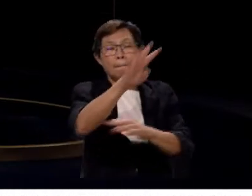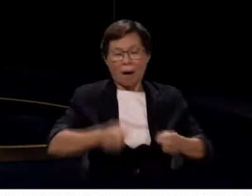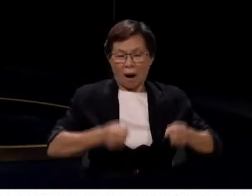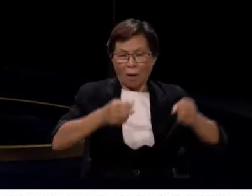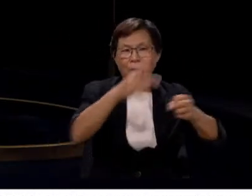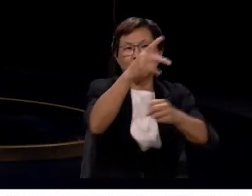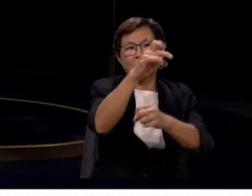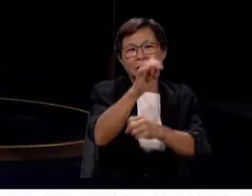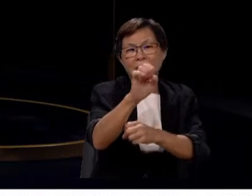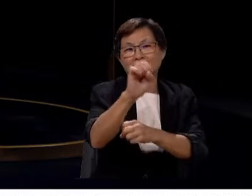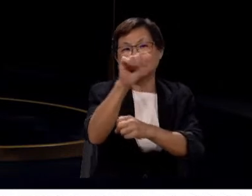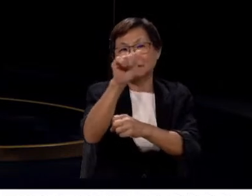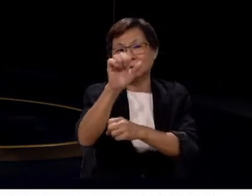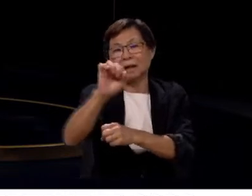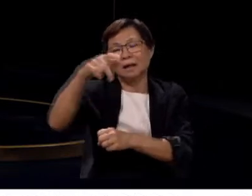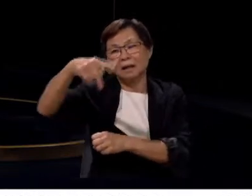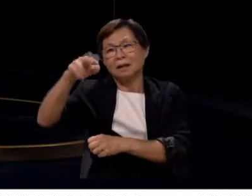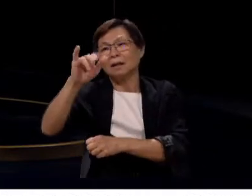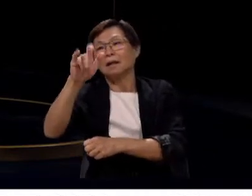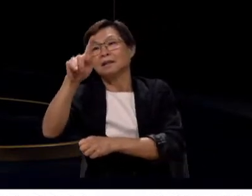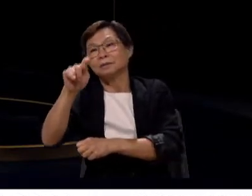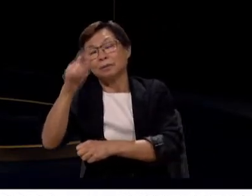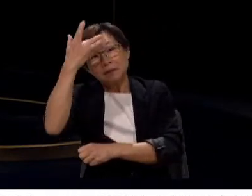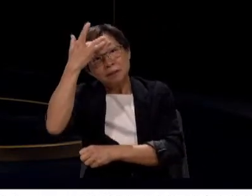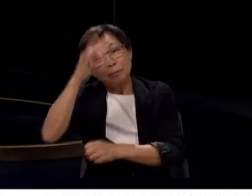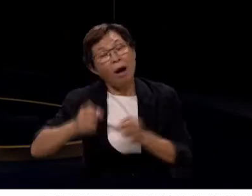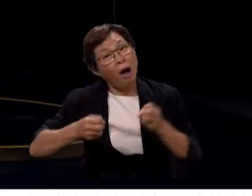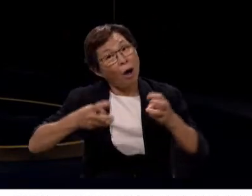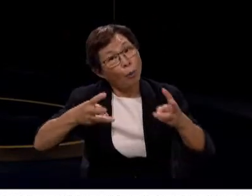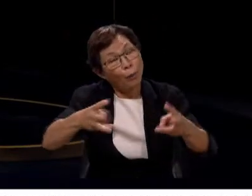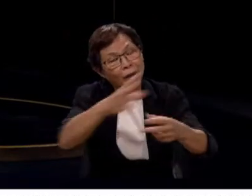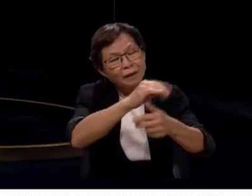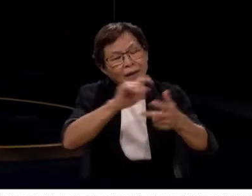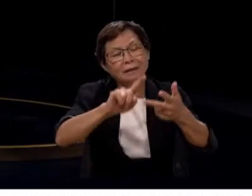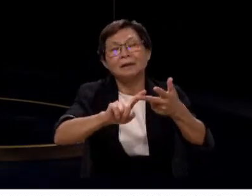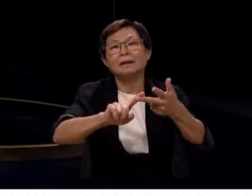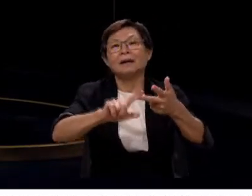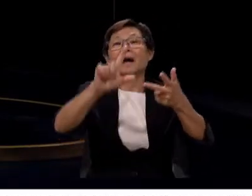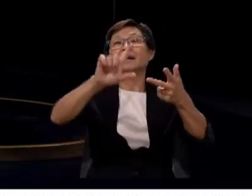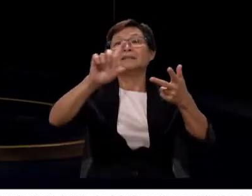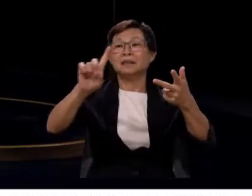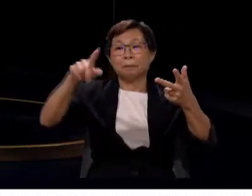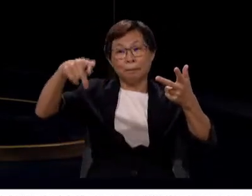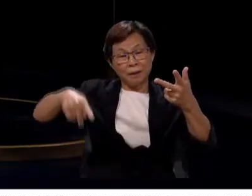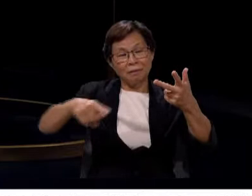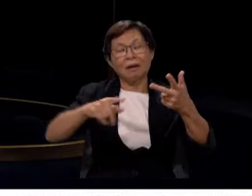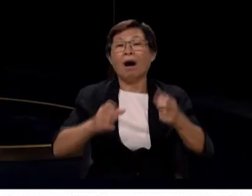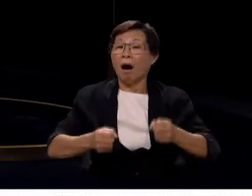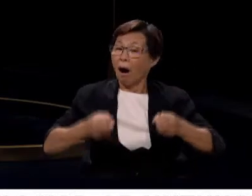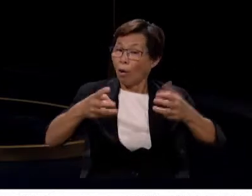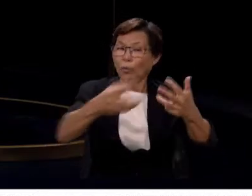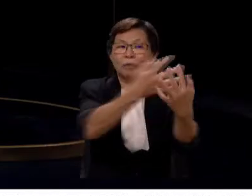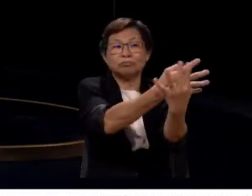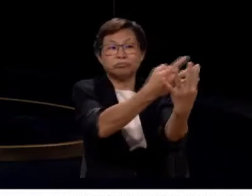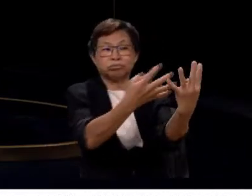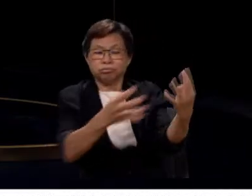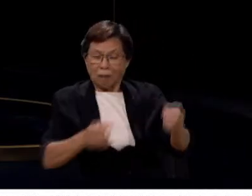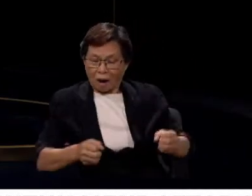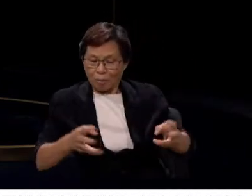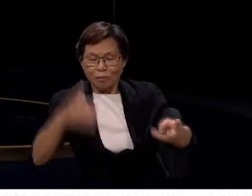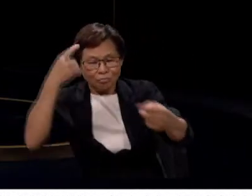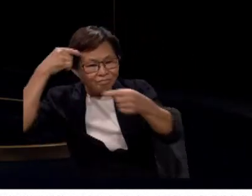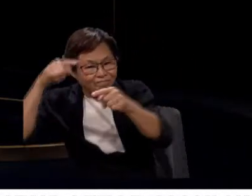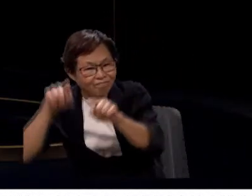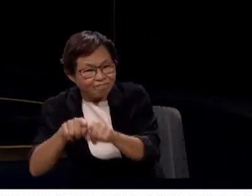kesas sprint entah smarteye dan dan apa itu DPR April DP dapat kita hapus